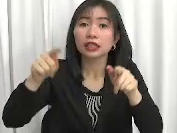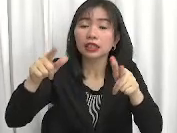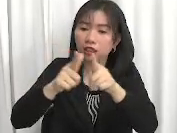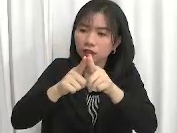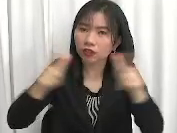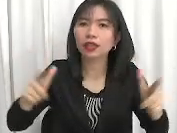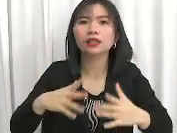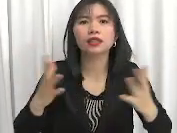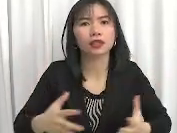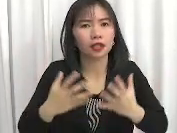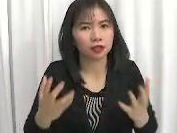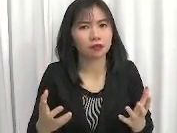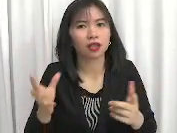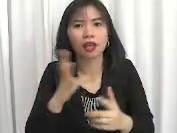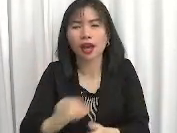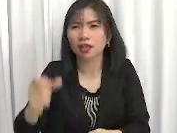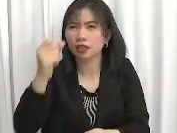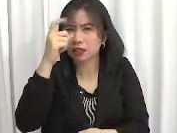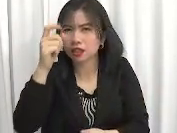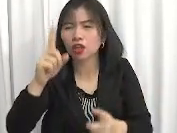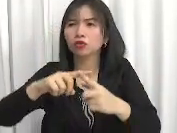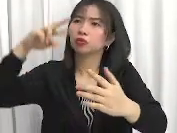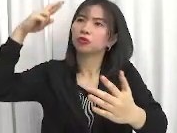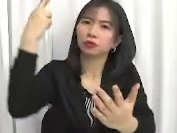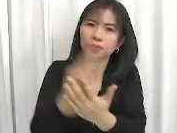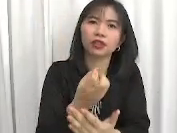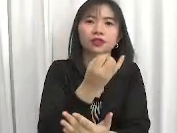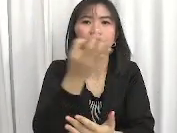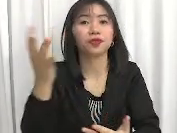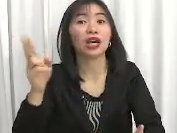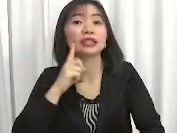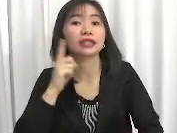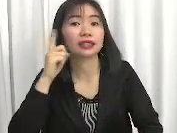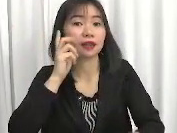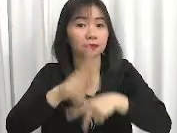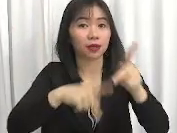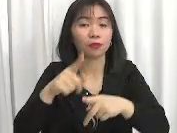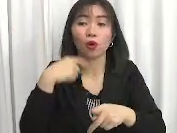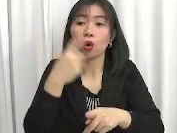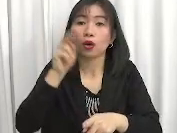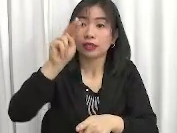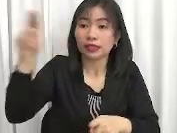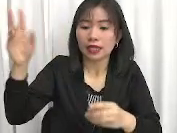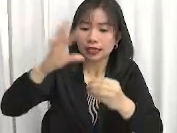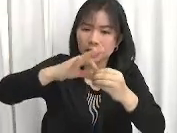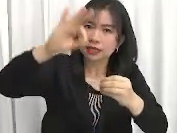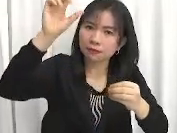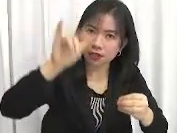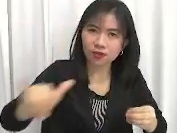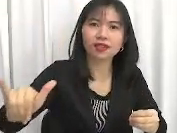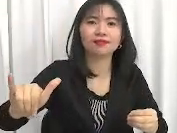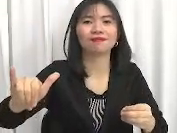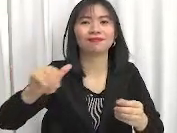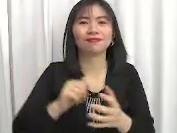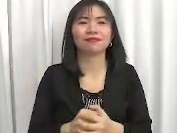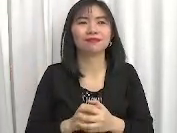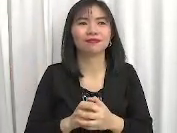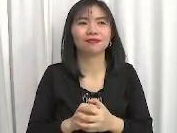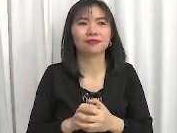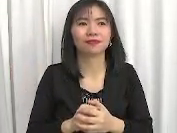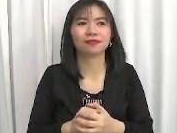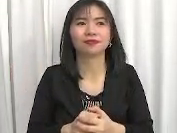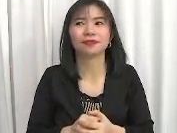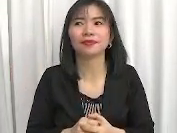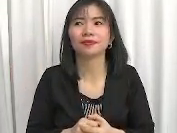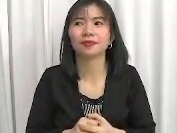no? Maiunawaan talaga. Para nila maabot natin yung pangangailangan nila. Pangangailangan nila is spiritual. Spiritual.